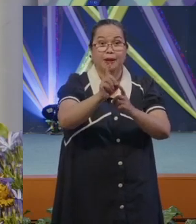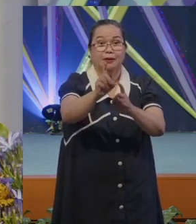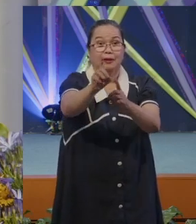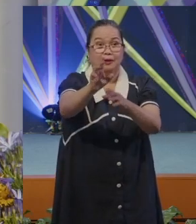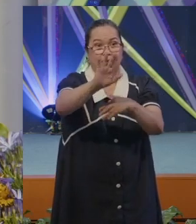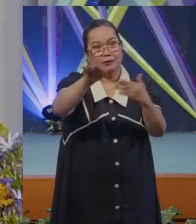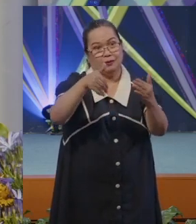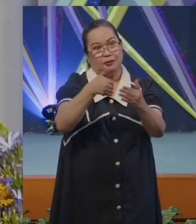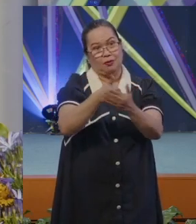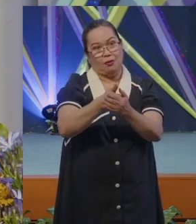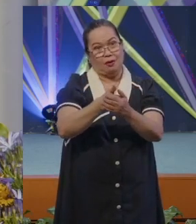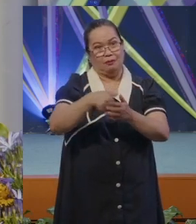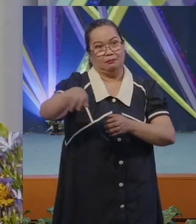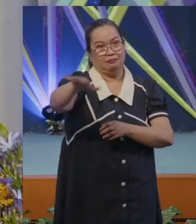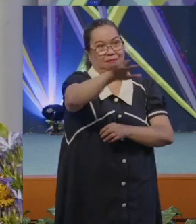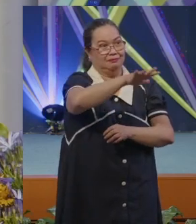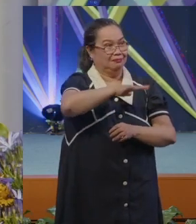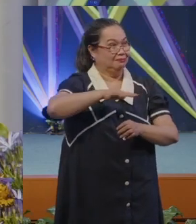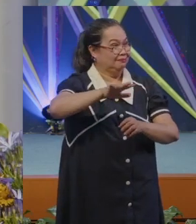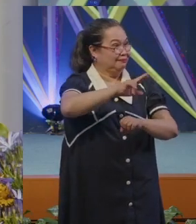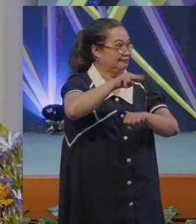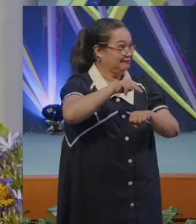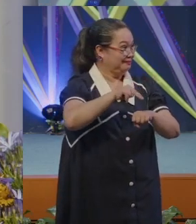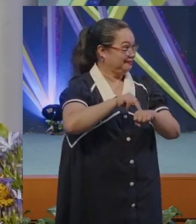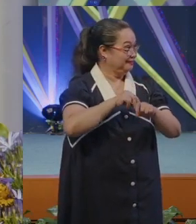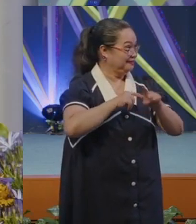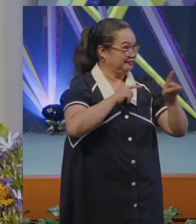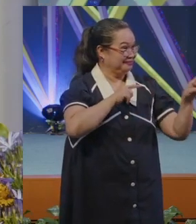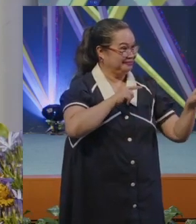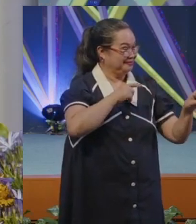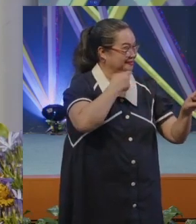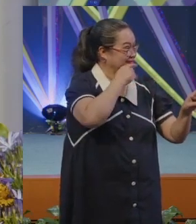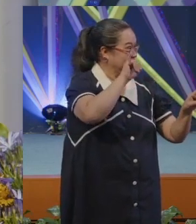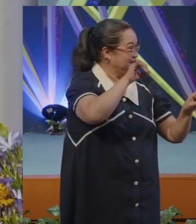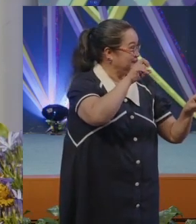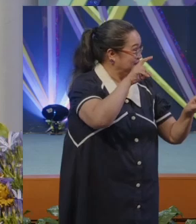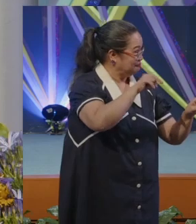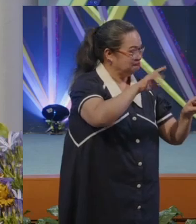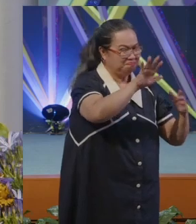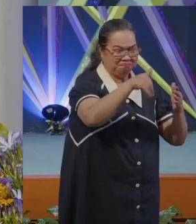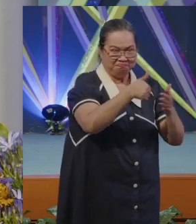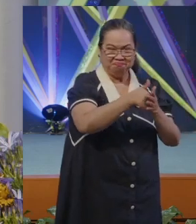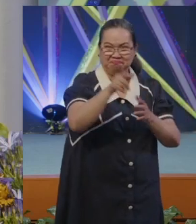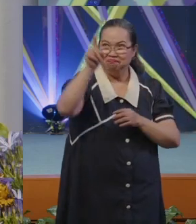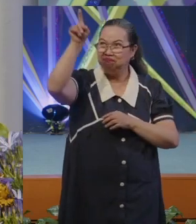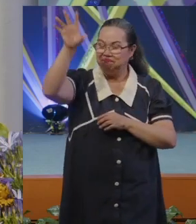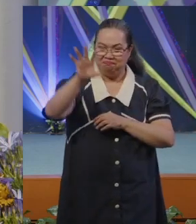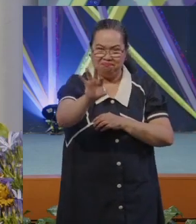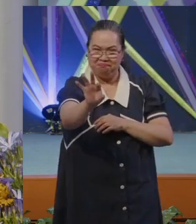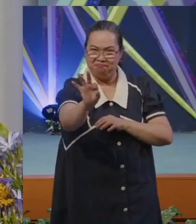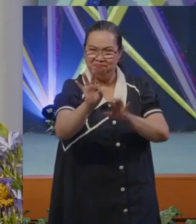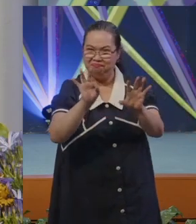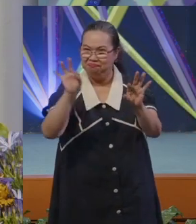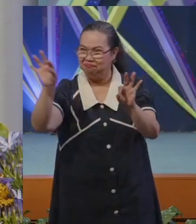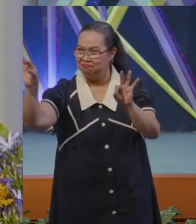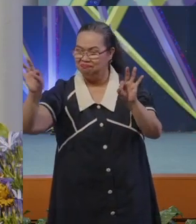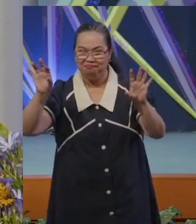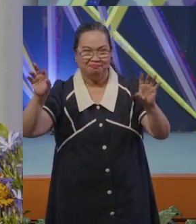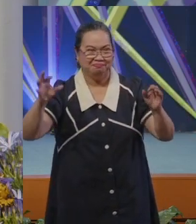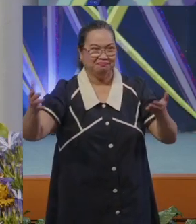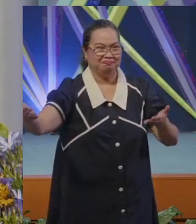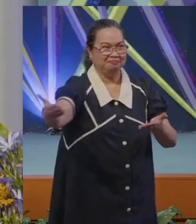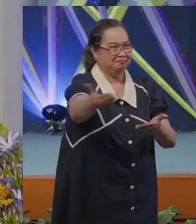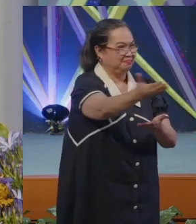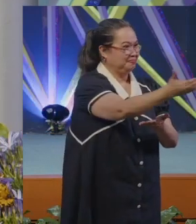all the nations. Alam natin from the book of John na marami nang hinirang ang Panginoon para maging harvest